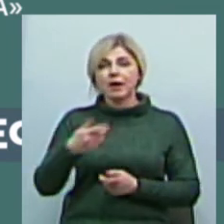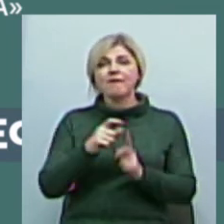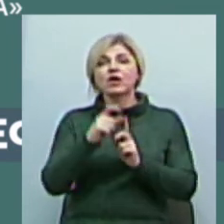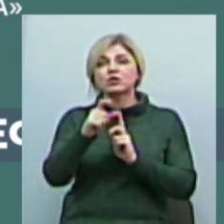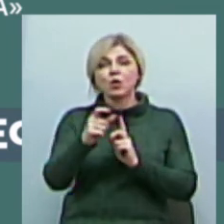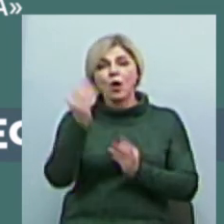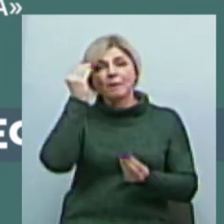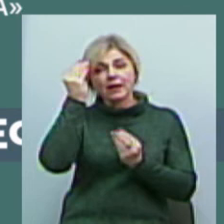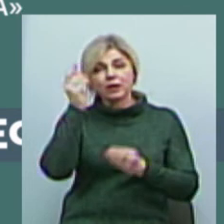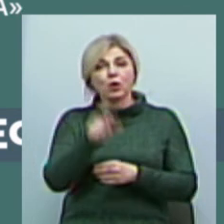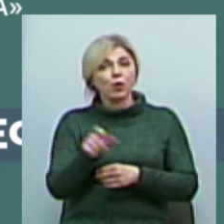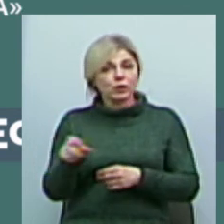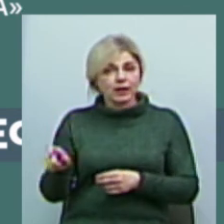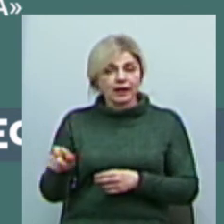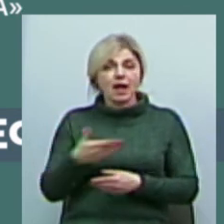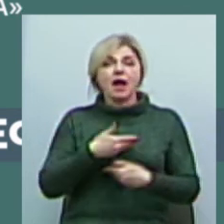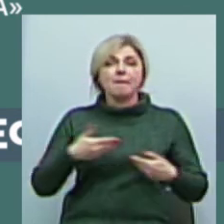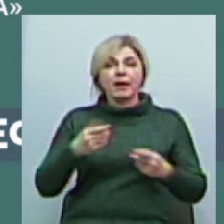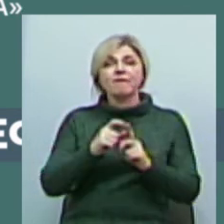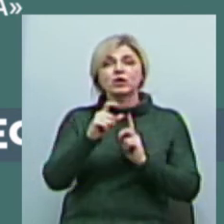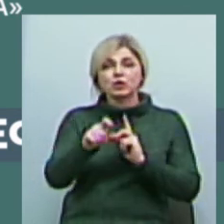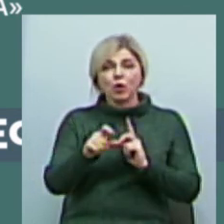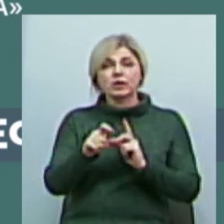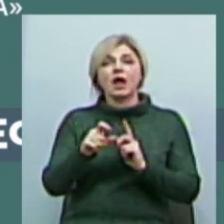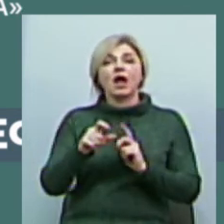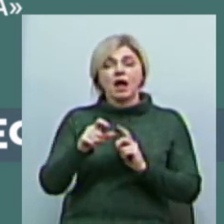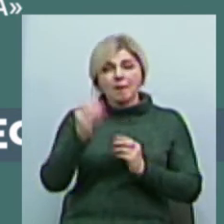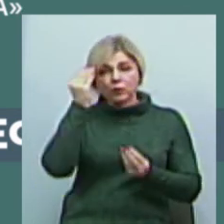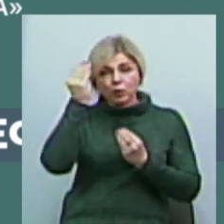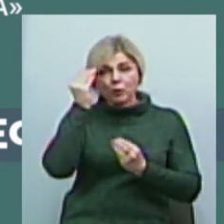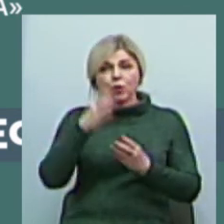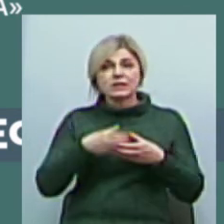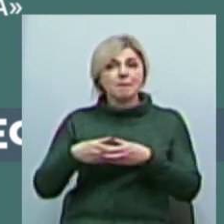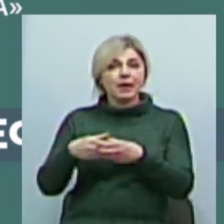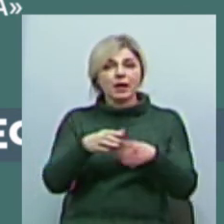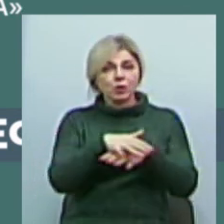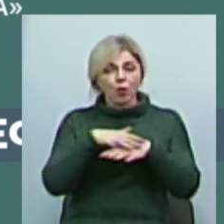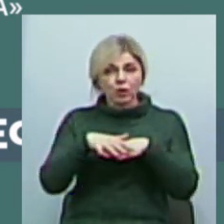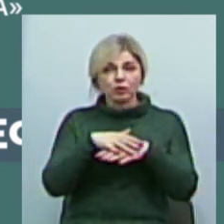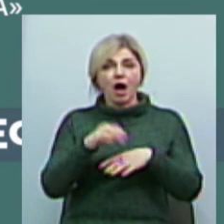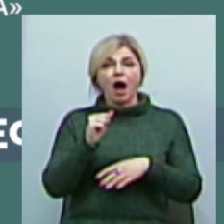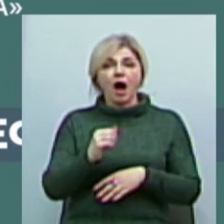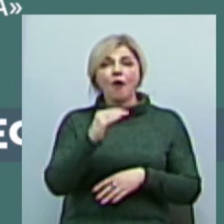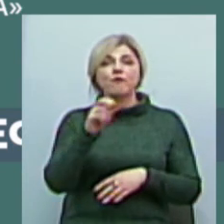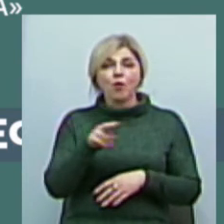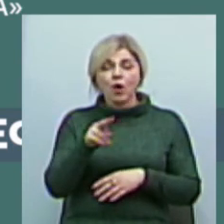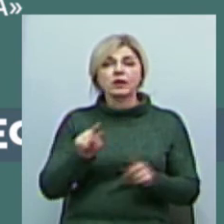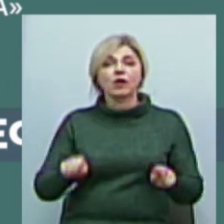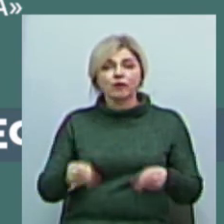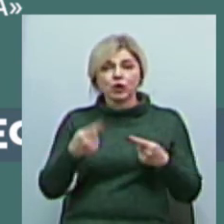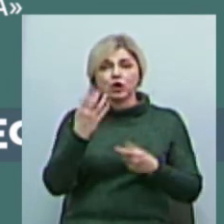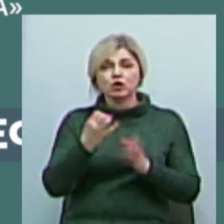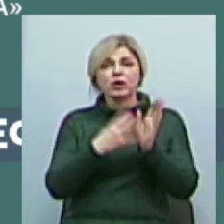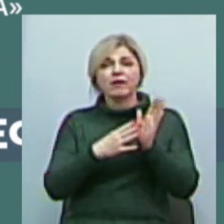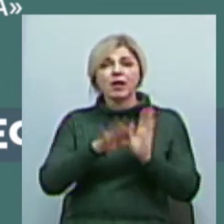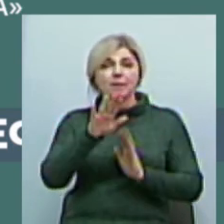думку людей, да, ми висловлюємо думку спільноти. А фонд «Ласка», ми засновані ще в 1995